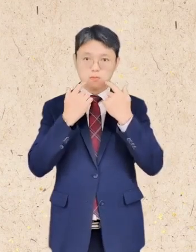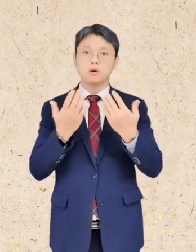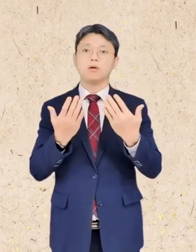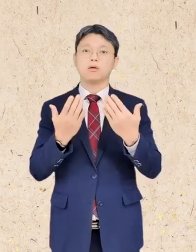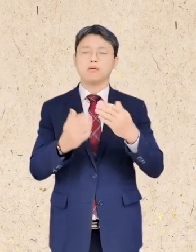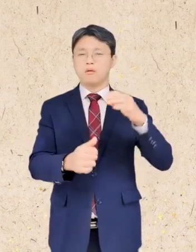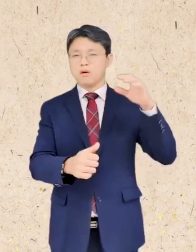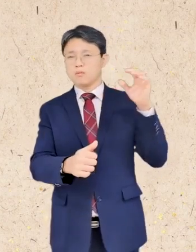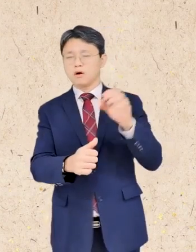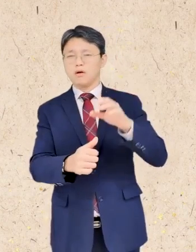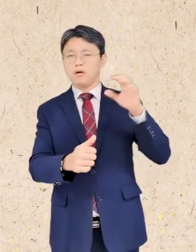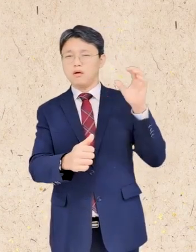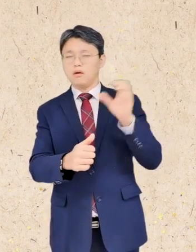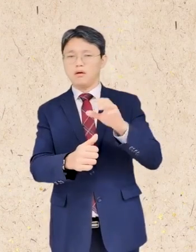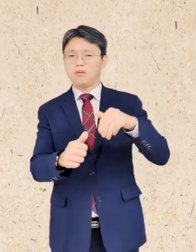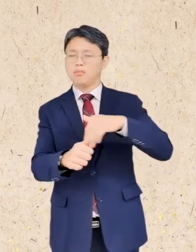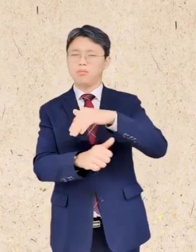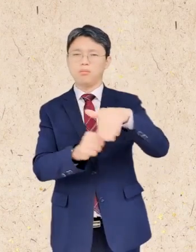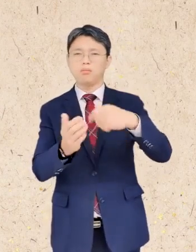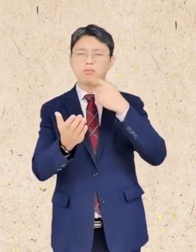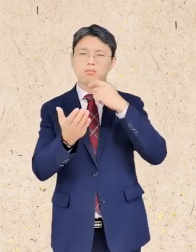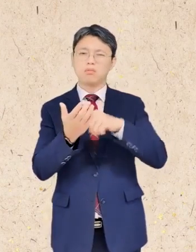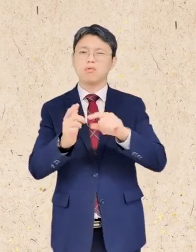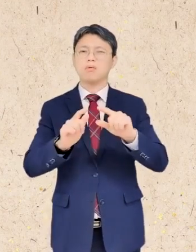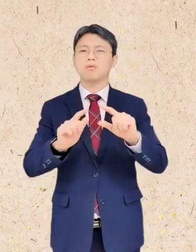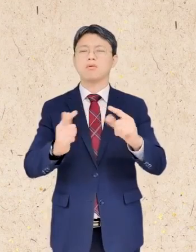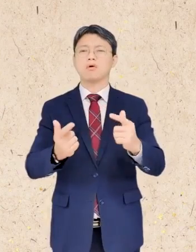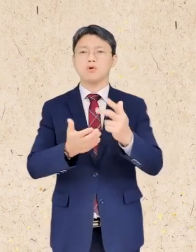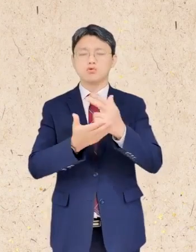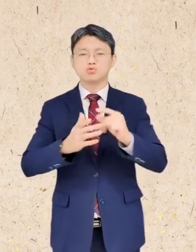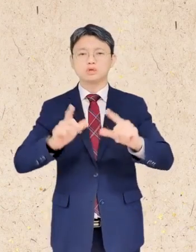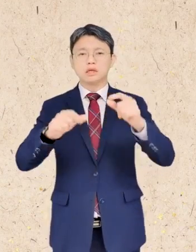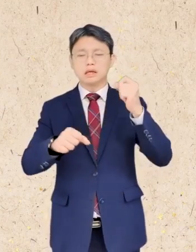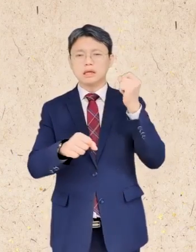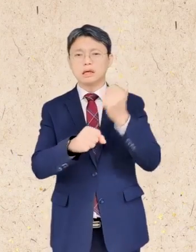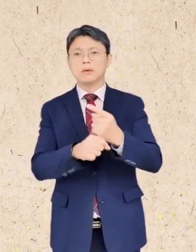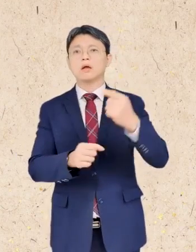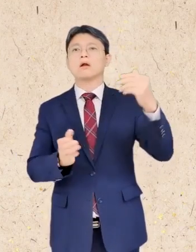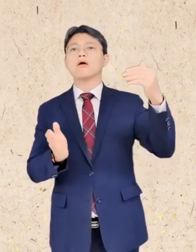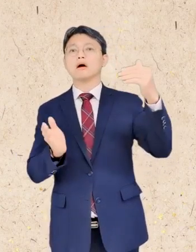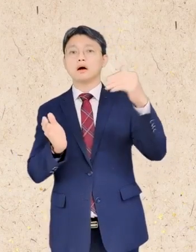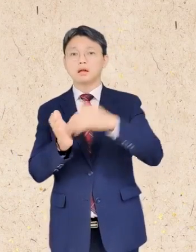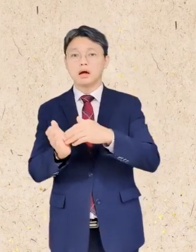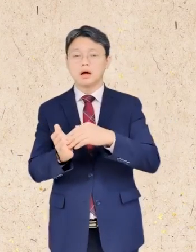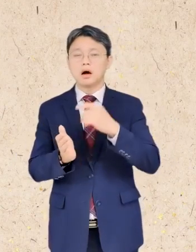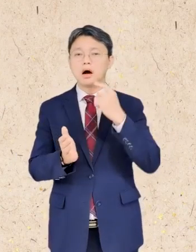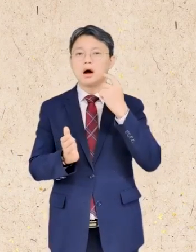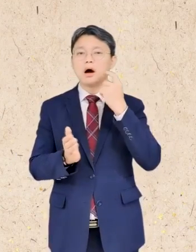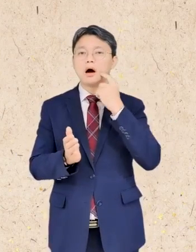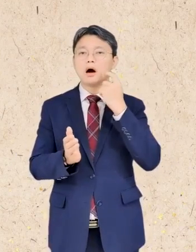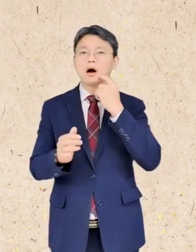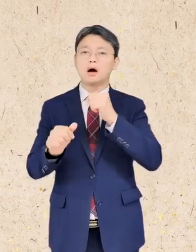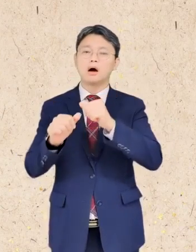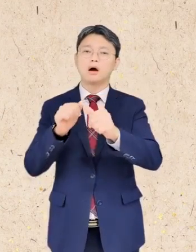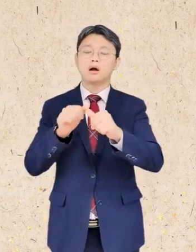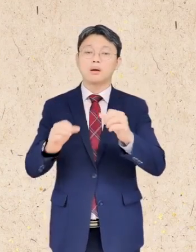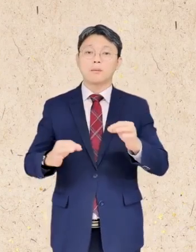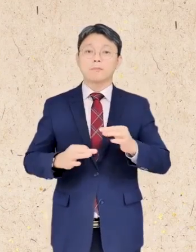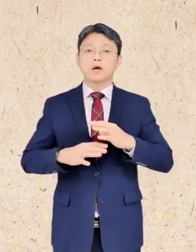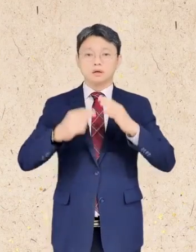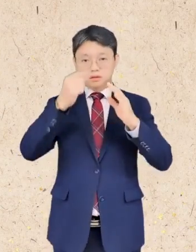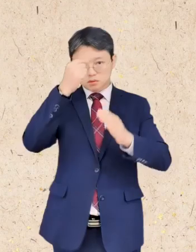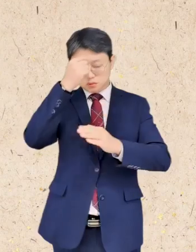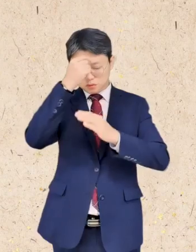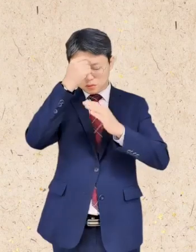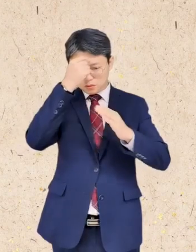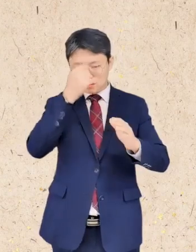드러나는데요. 박해로 인해서 쉽지 않은 상황 가운데 주의 날이 이미 이르렀다는 거짓 주장으로 놀란 성도들에게